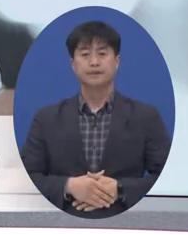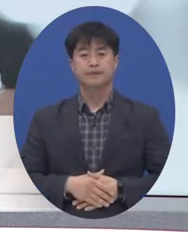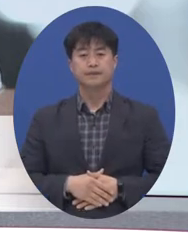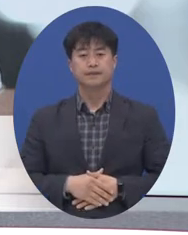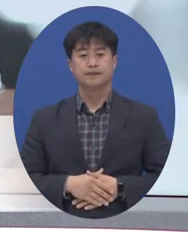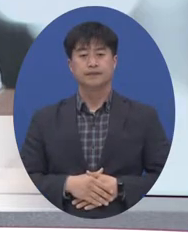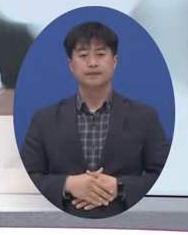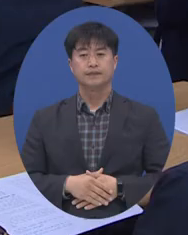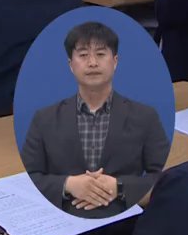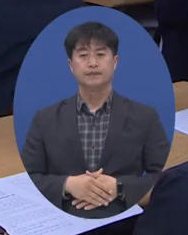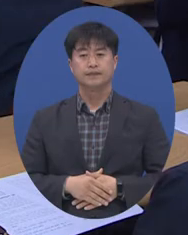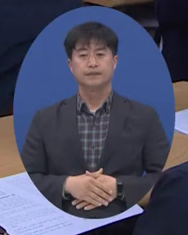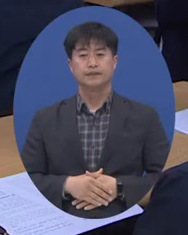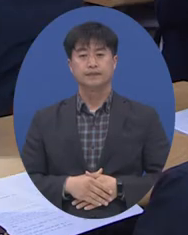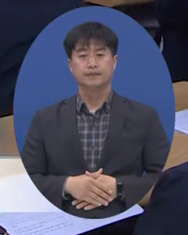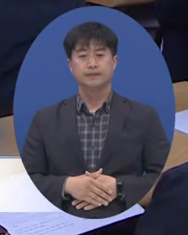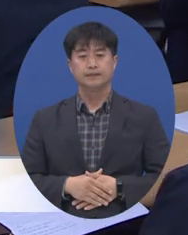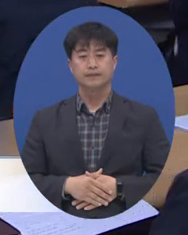취재했습니다.